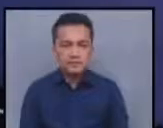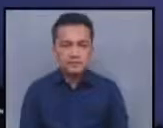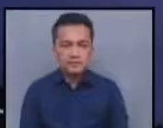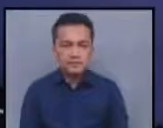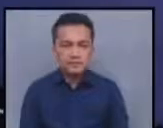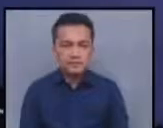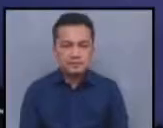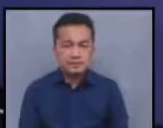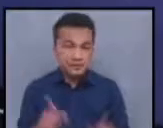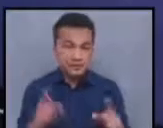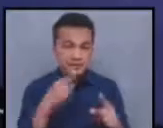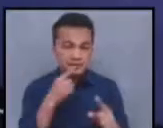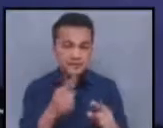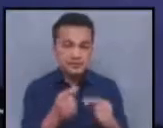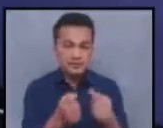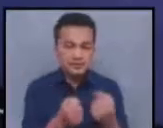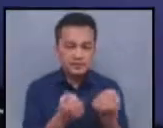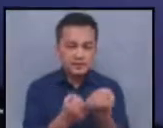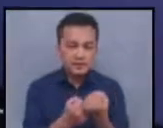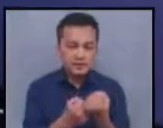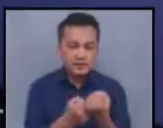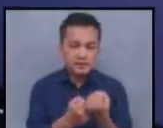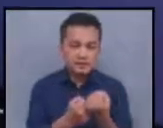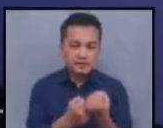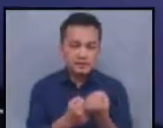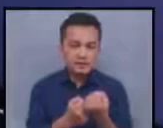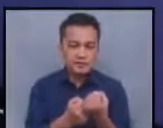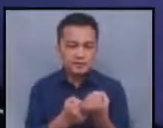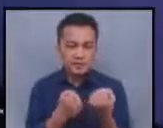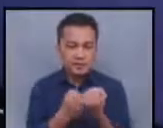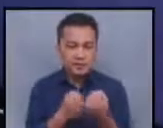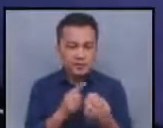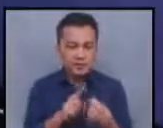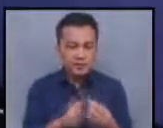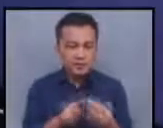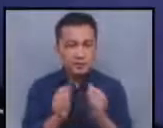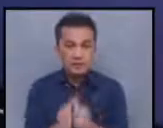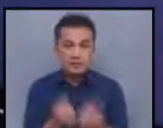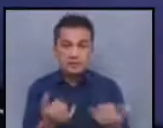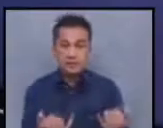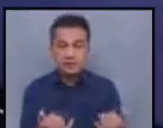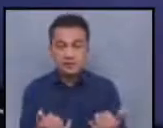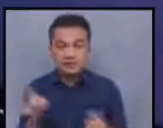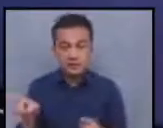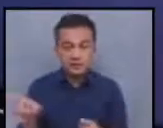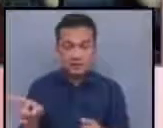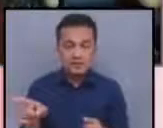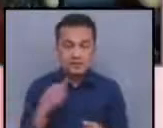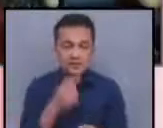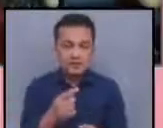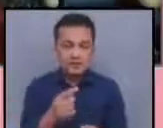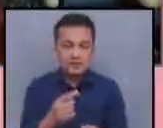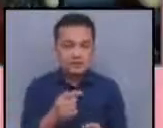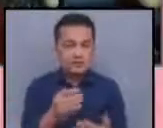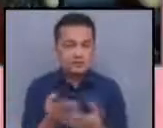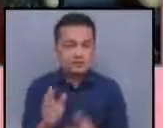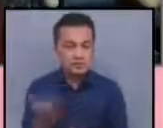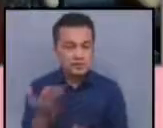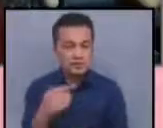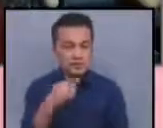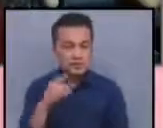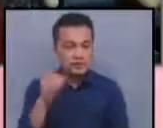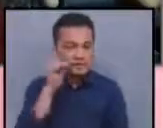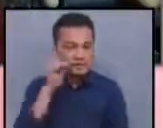Super fun talaga panoorin yung mga content ni Chef Hazel. At makakasama na po natin siya ngayon. Chef Hazel, good morning po sa inyo. Si Diane Kirer po